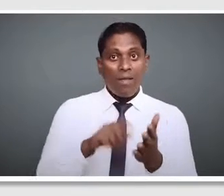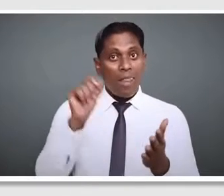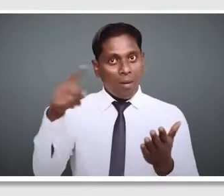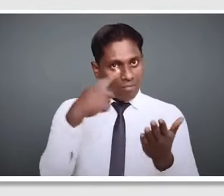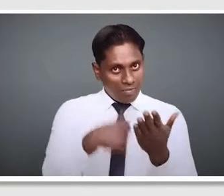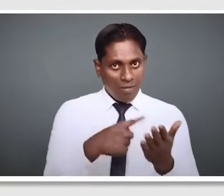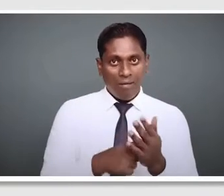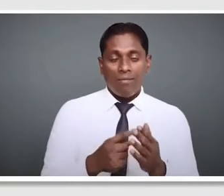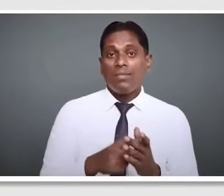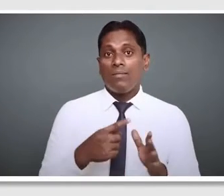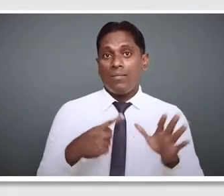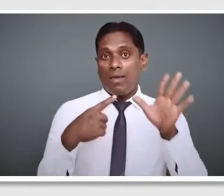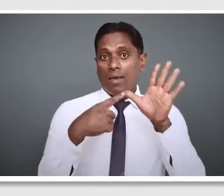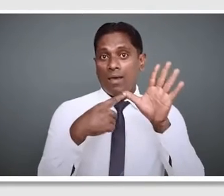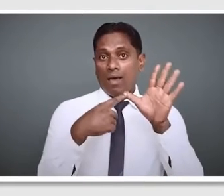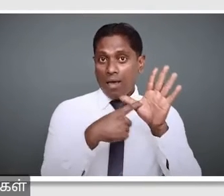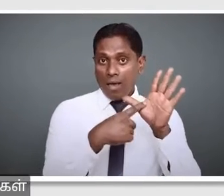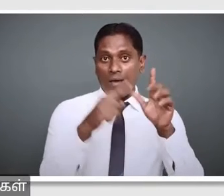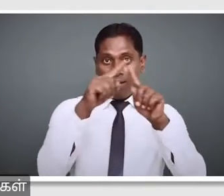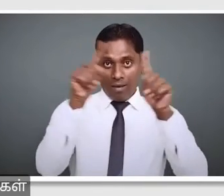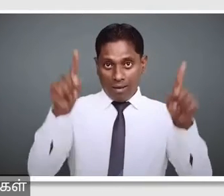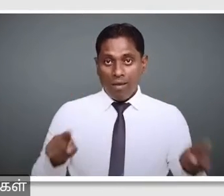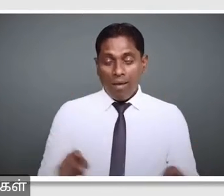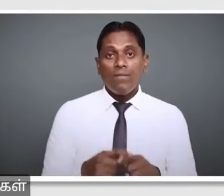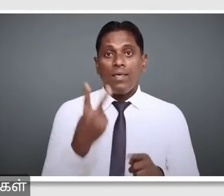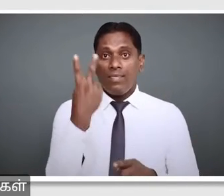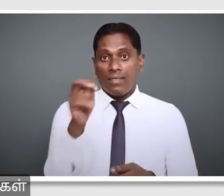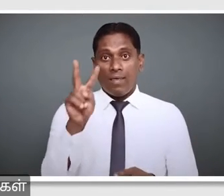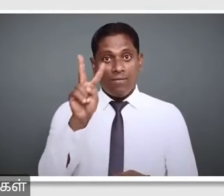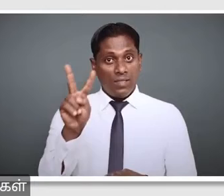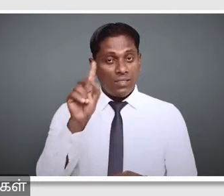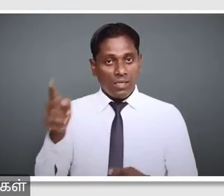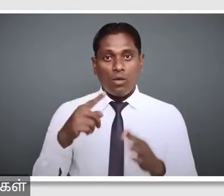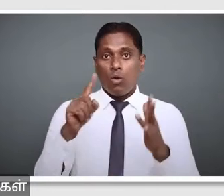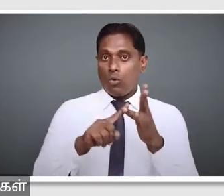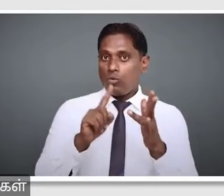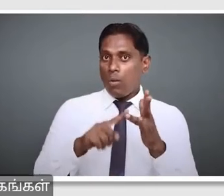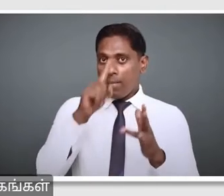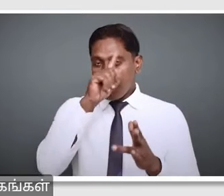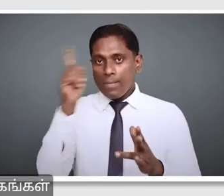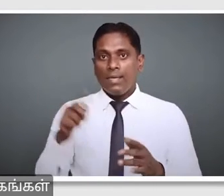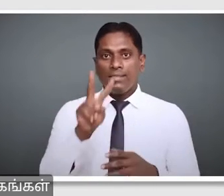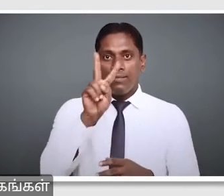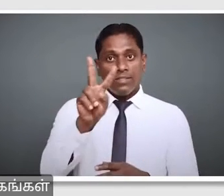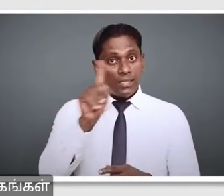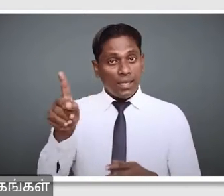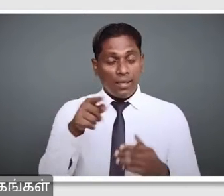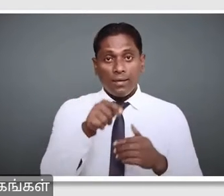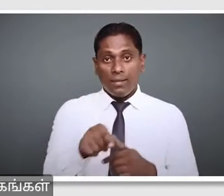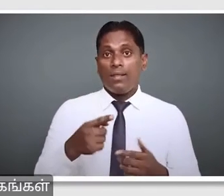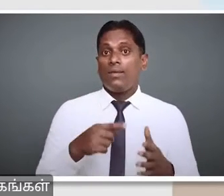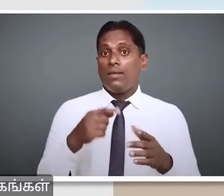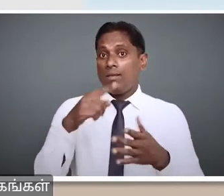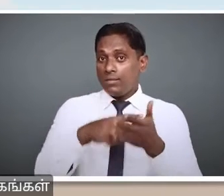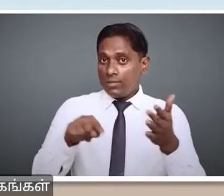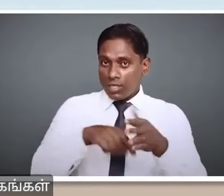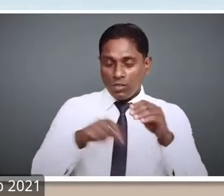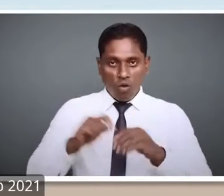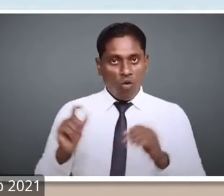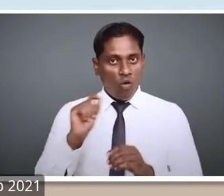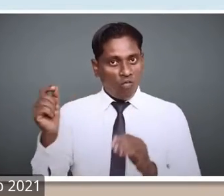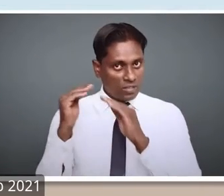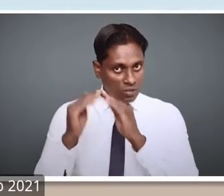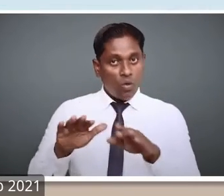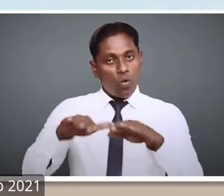பெயர்கள் நெடில் ஆ எனும் பட்டியலிலும் சேர்க்கப்பட்டு தேர்தல்கள் அலுவலகங்கள் மற்றும் கிராம சேவையாளர்கள்